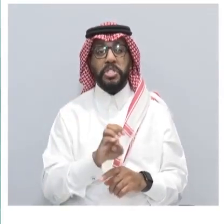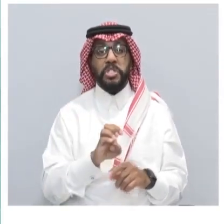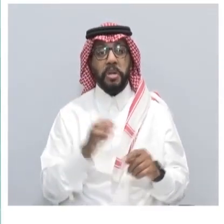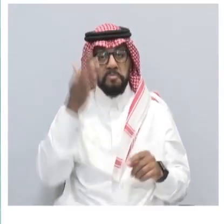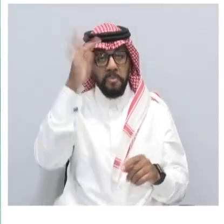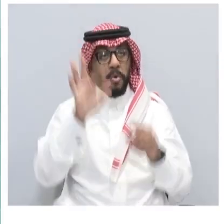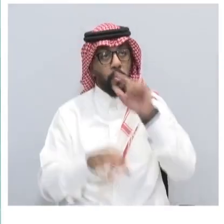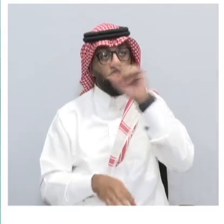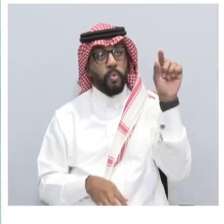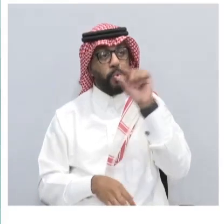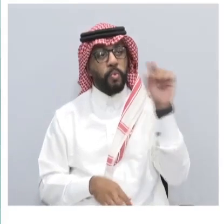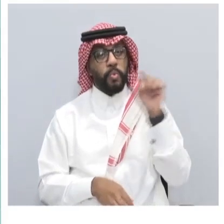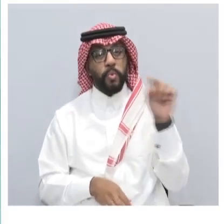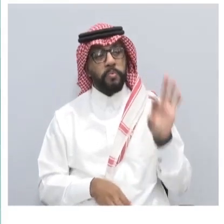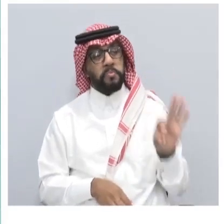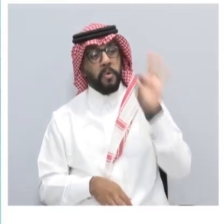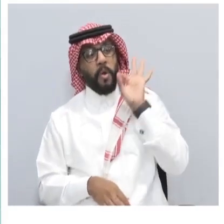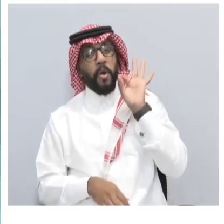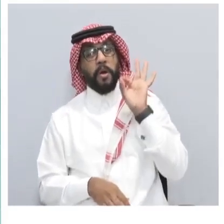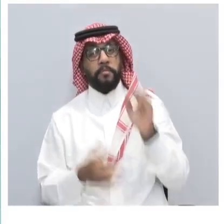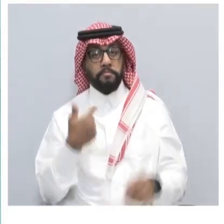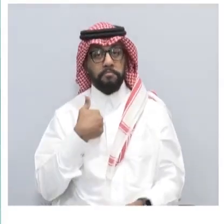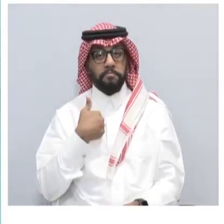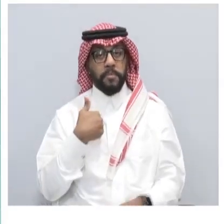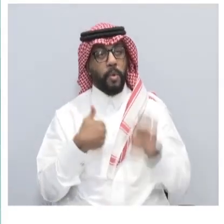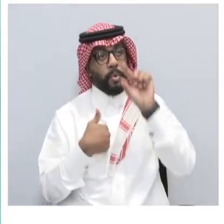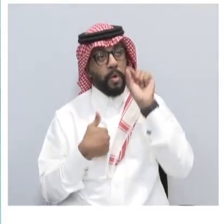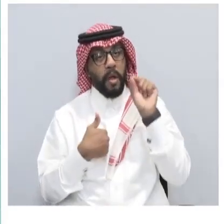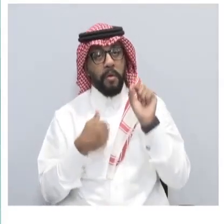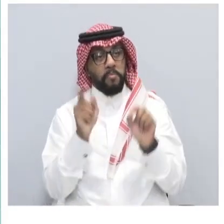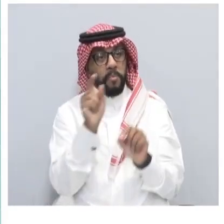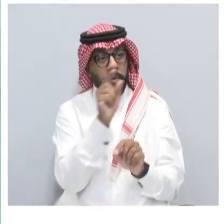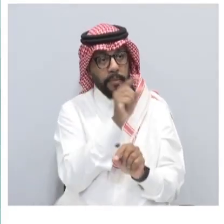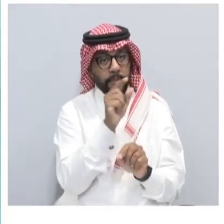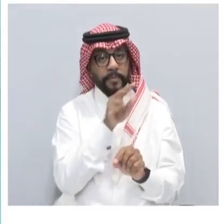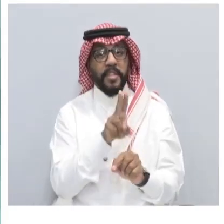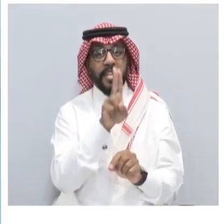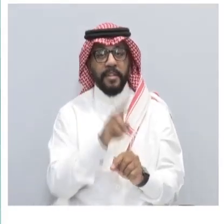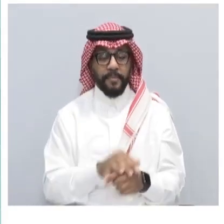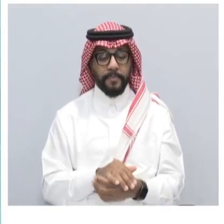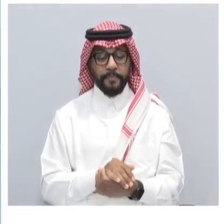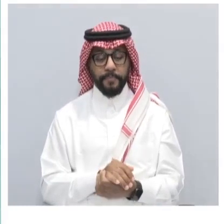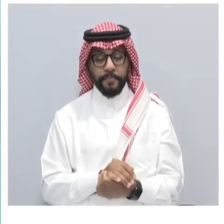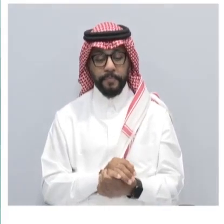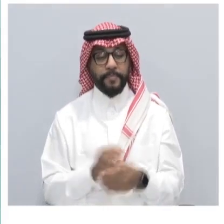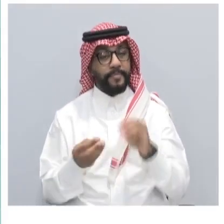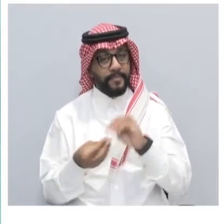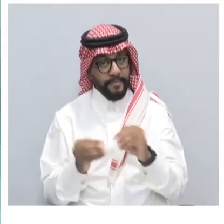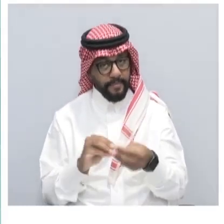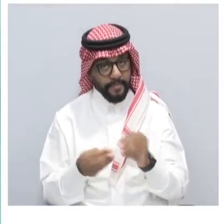او هذه الحدود بحيث يتم اختيار اللي هو الخط المزدوج خامسا اختر اللون